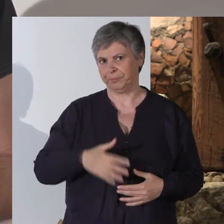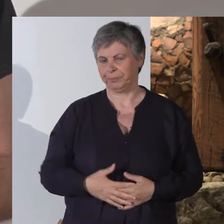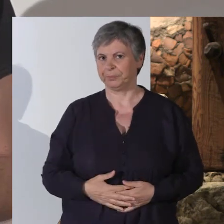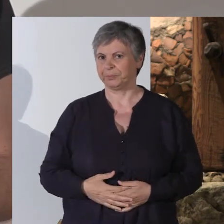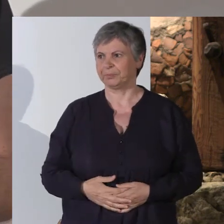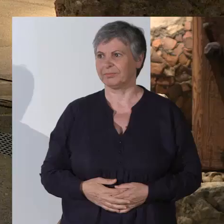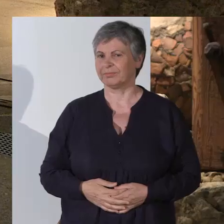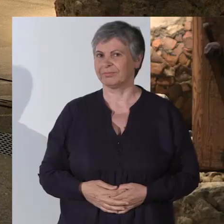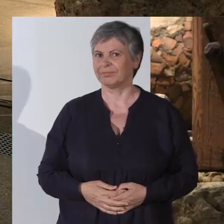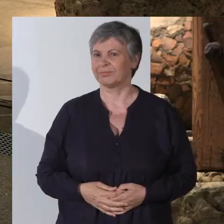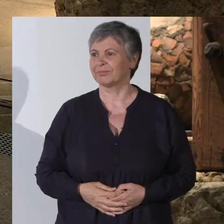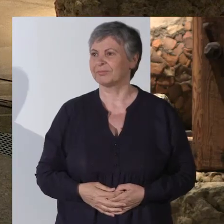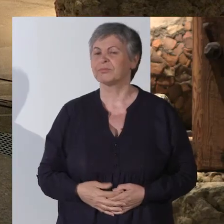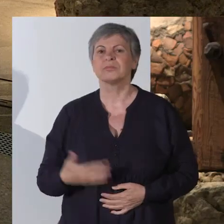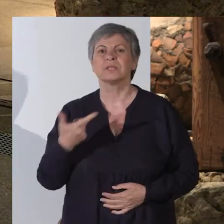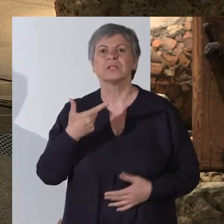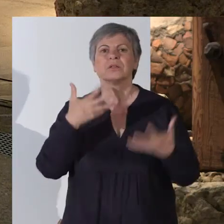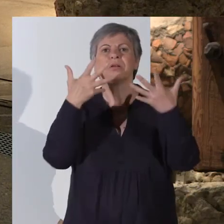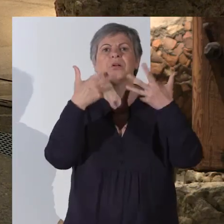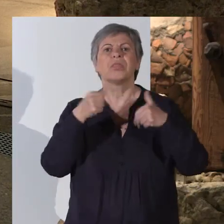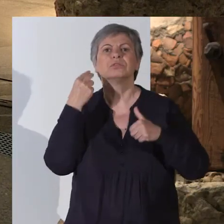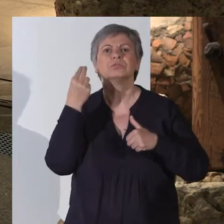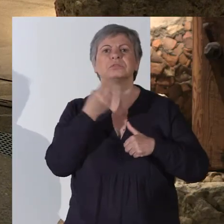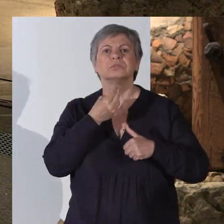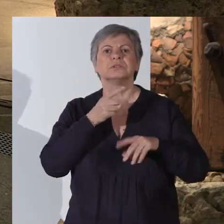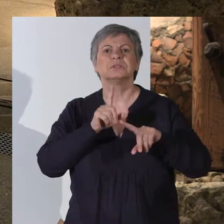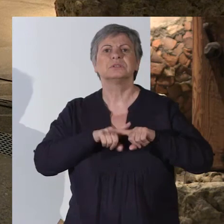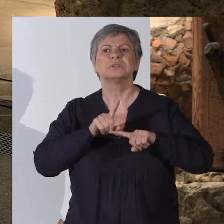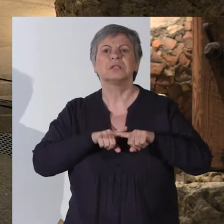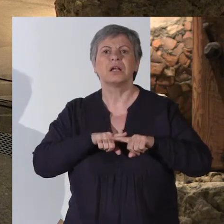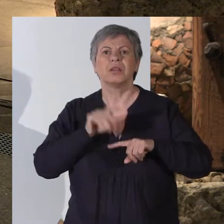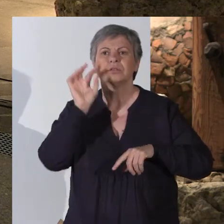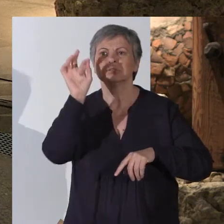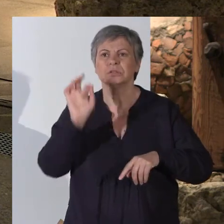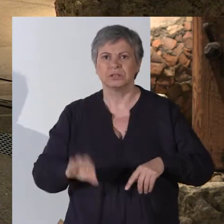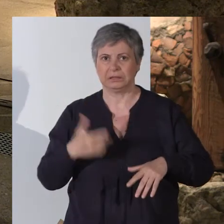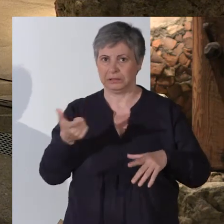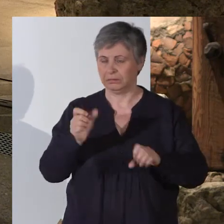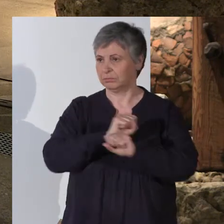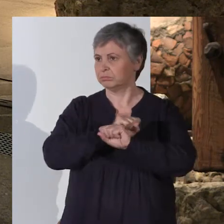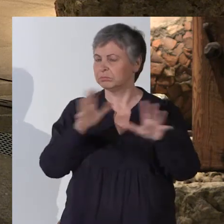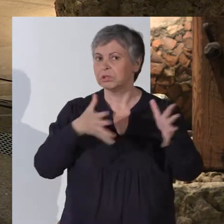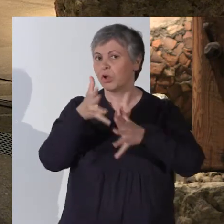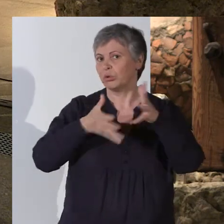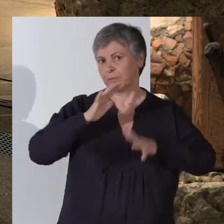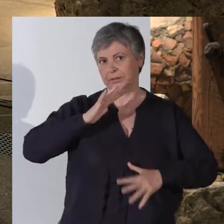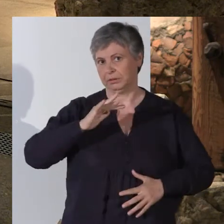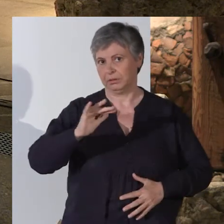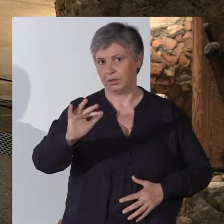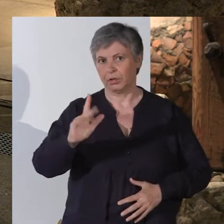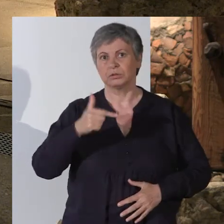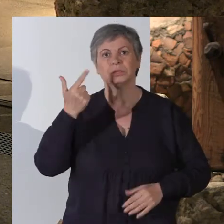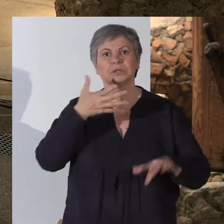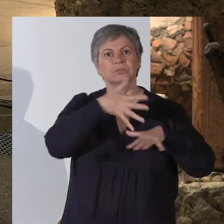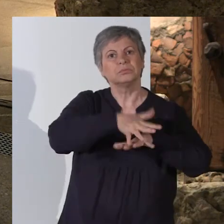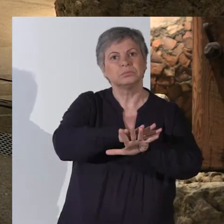εμ ο στόχος του θεάτρου κωφών ελλάδος είναι μεταξύ άλλων η διάδοση της νοηματικής γλώσσας και η ενσωμάτωση